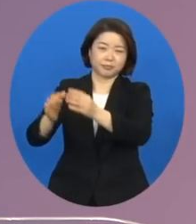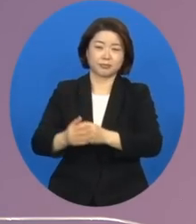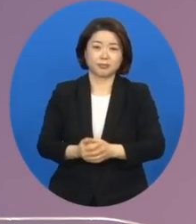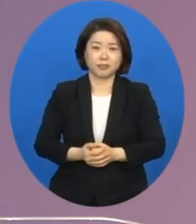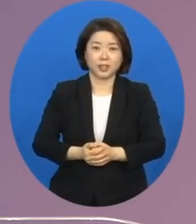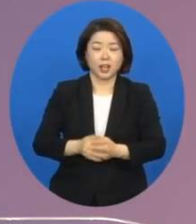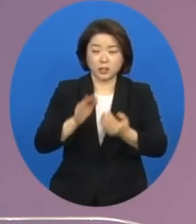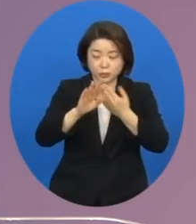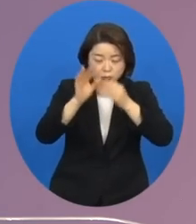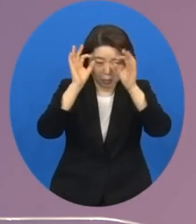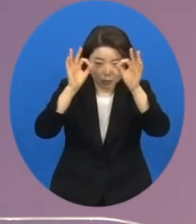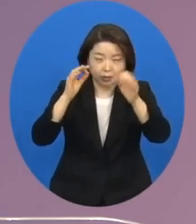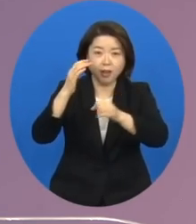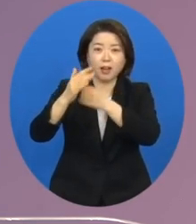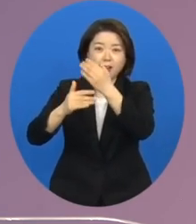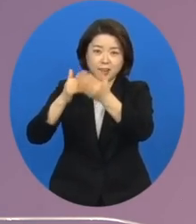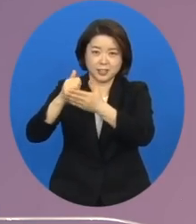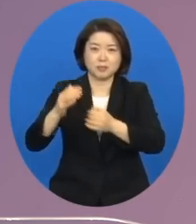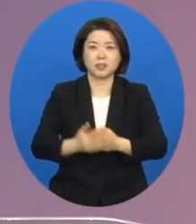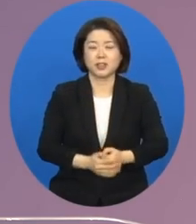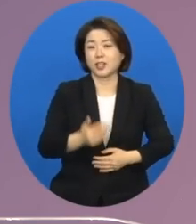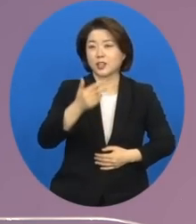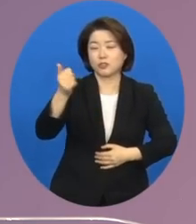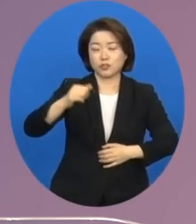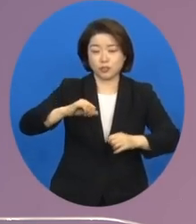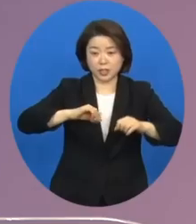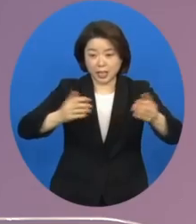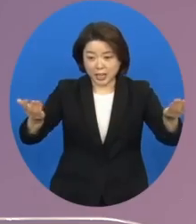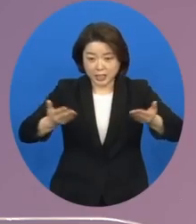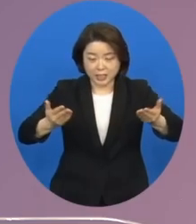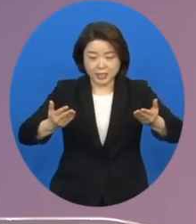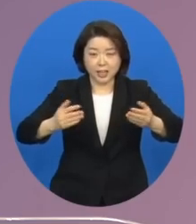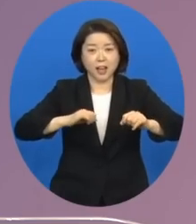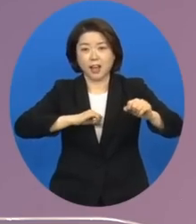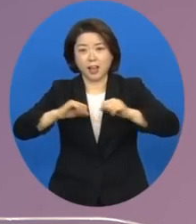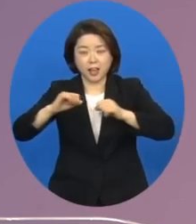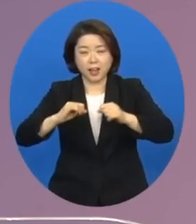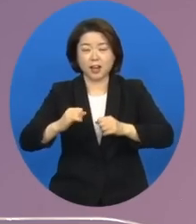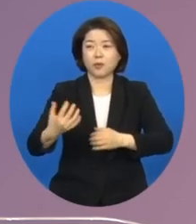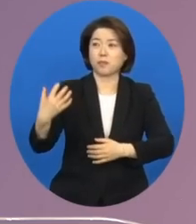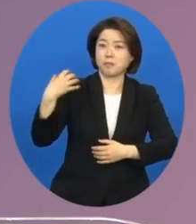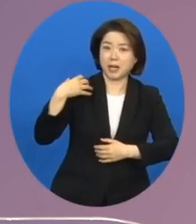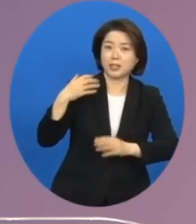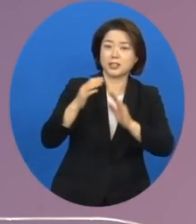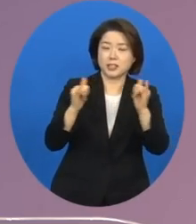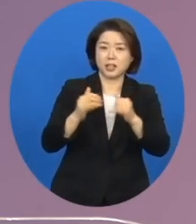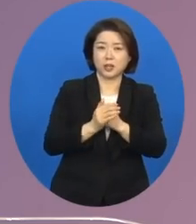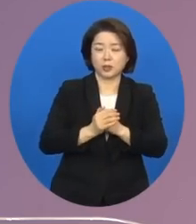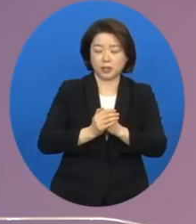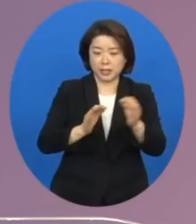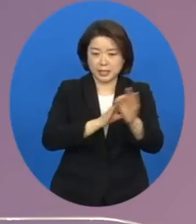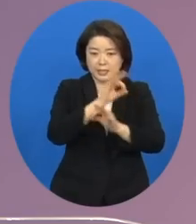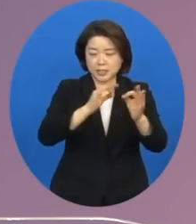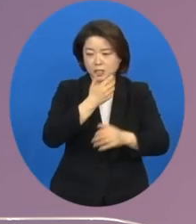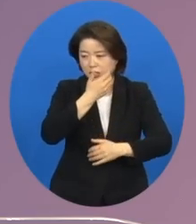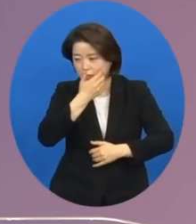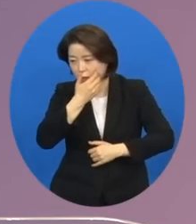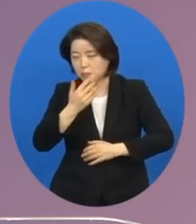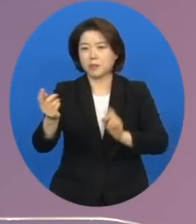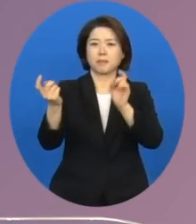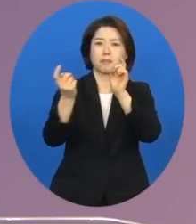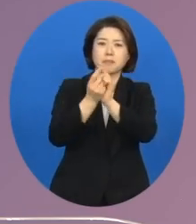그러고 보니까 하나님께서 주의 일을 감당하는 자들에게 재정의 수치를 당시 않게 하셨어요